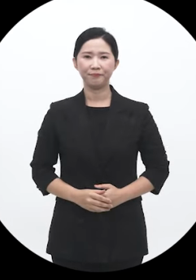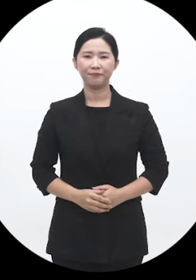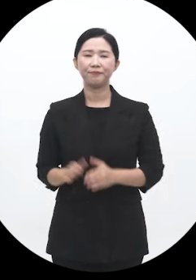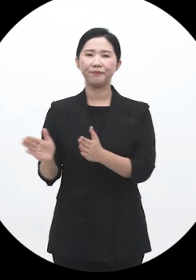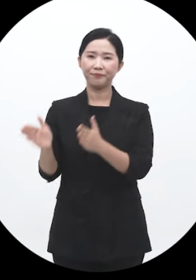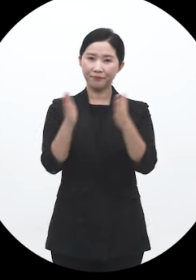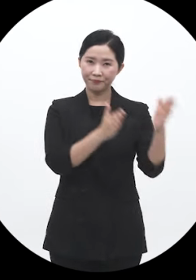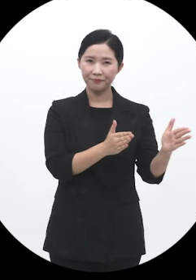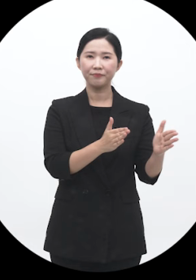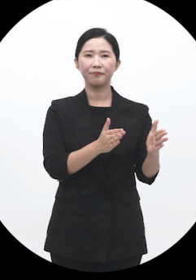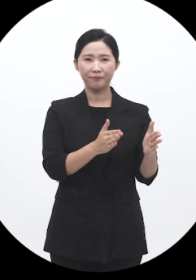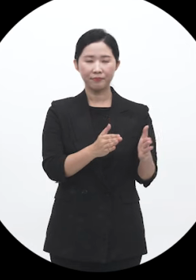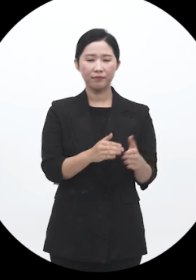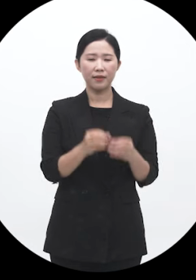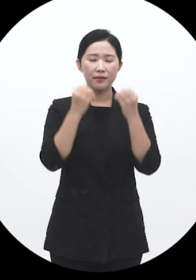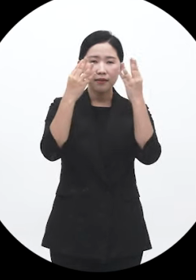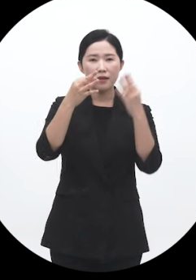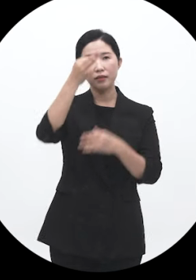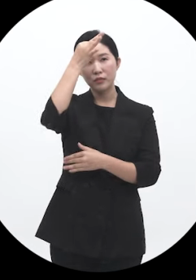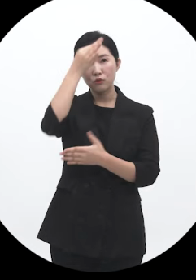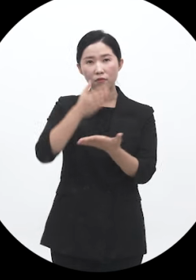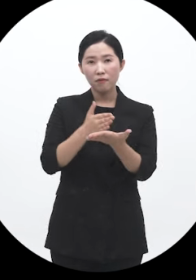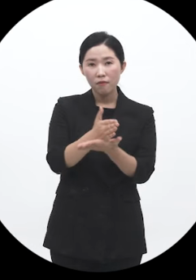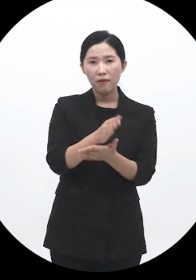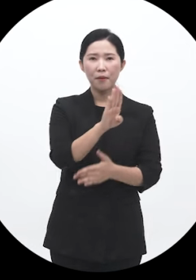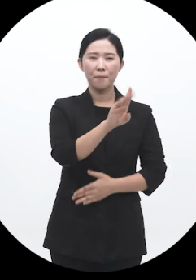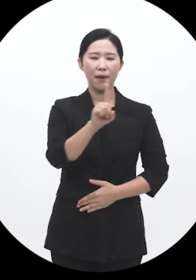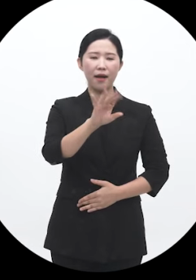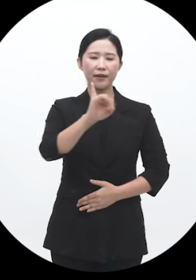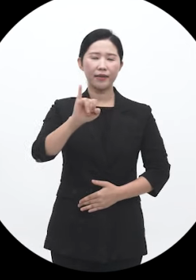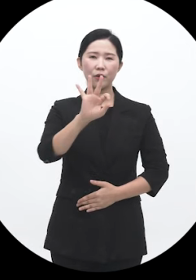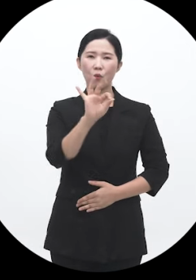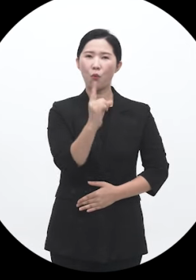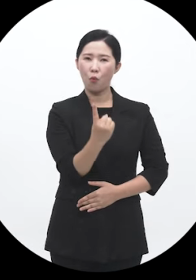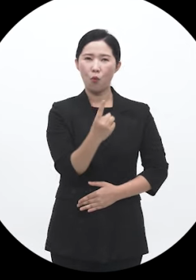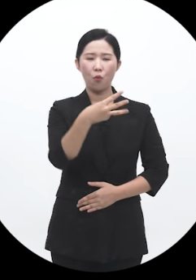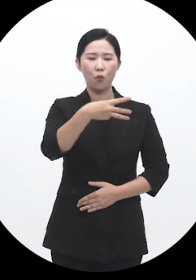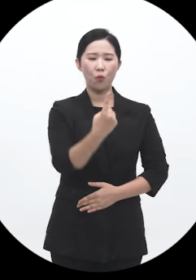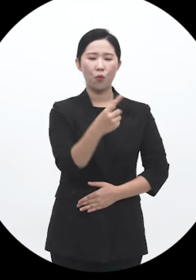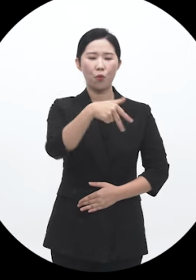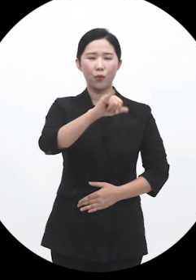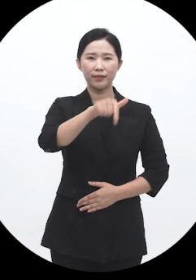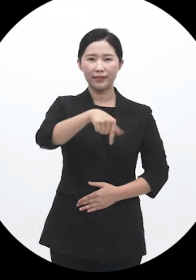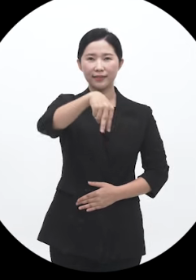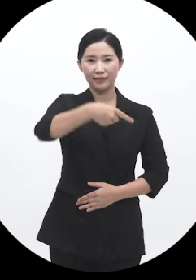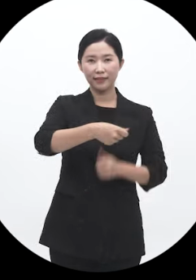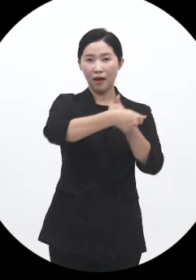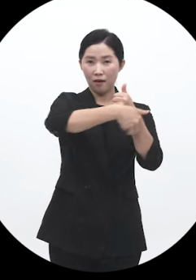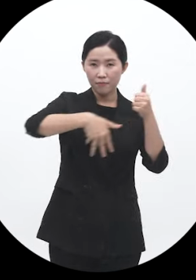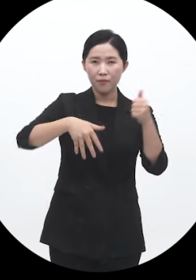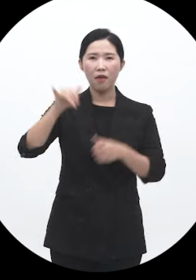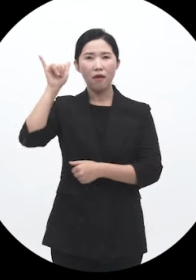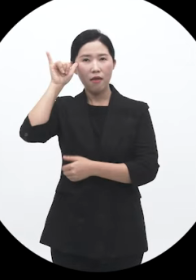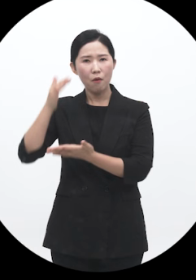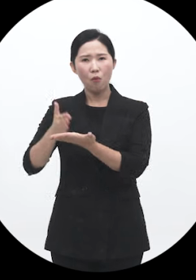다음은 첨단 분야 학과인 바이오로직스 공학부와 AI 의공학과가 신설되어